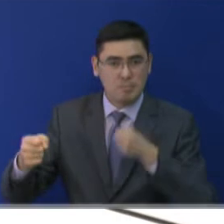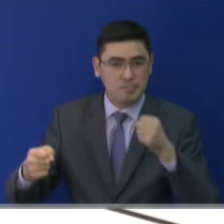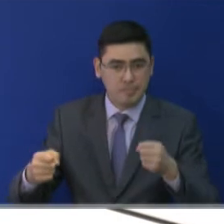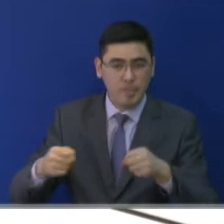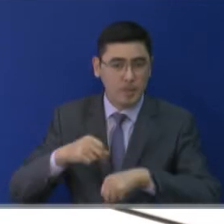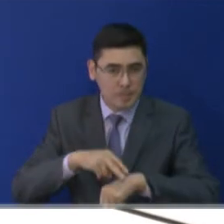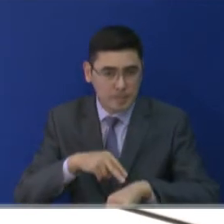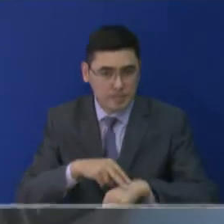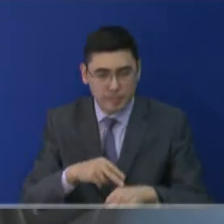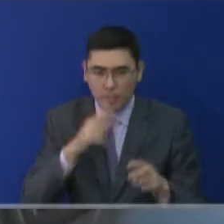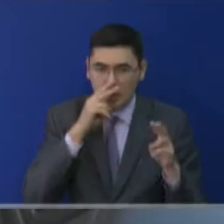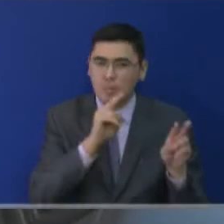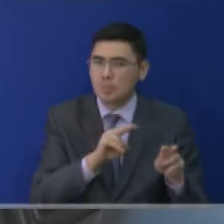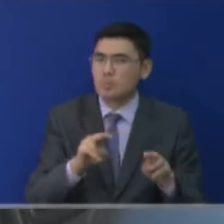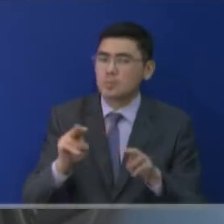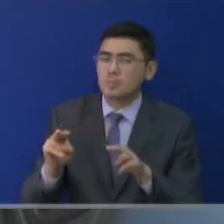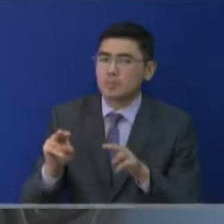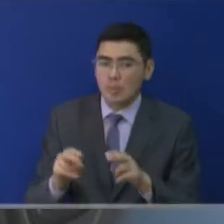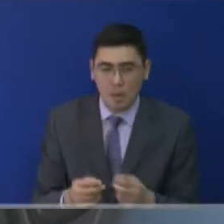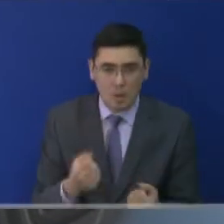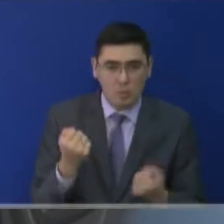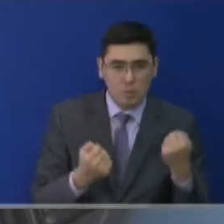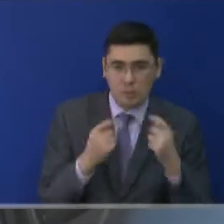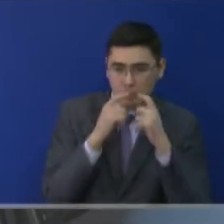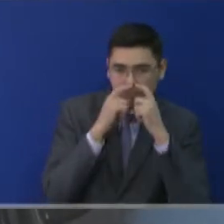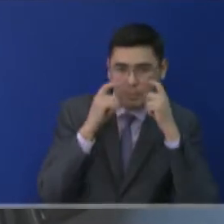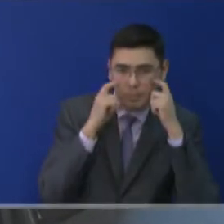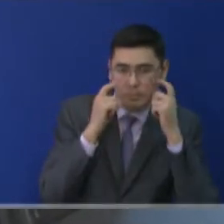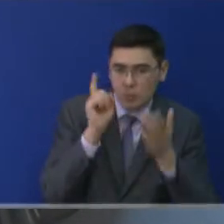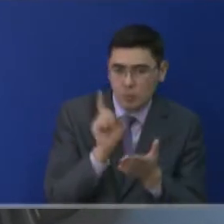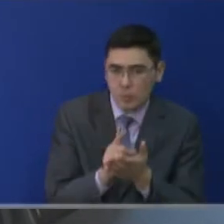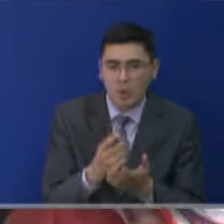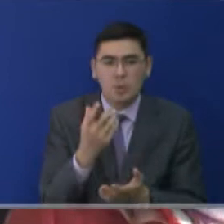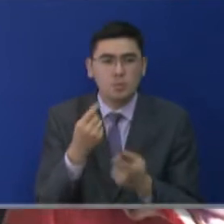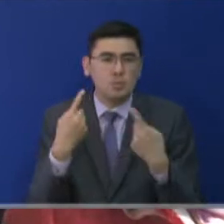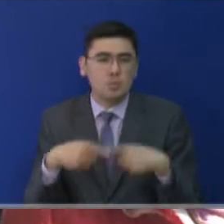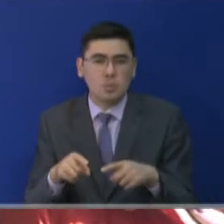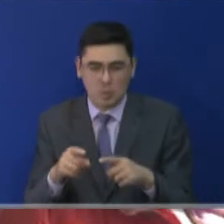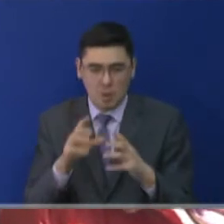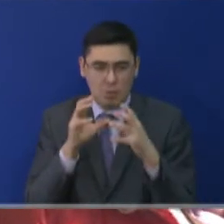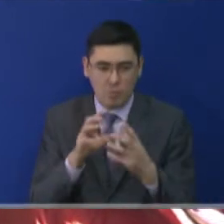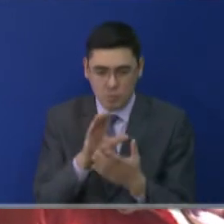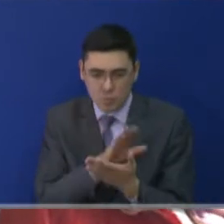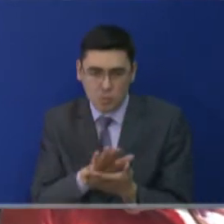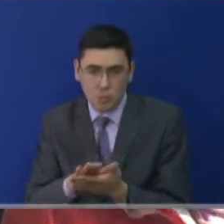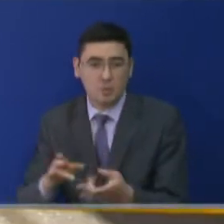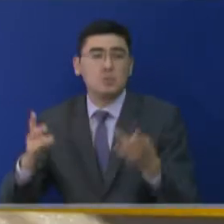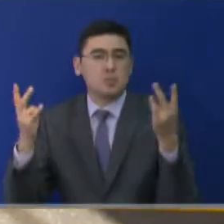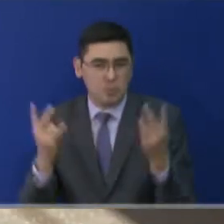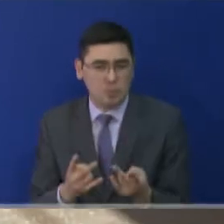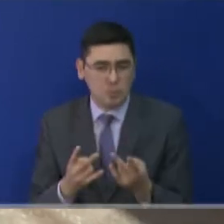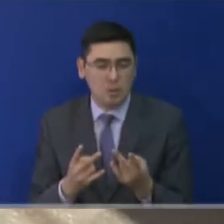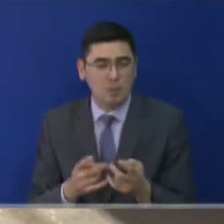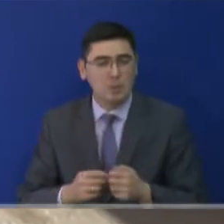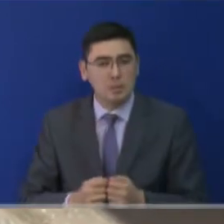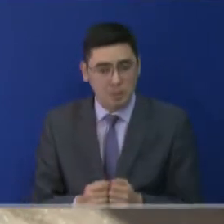эпид ахуалға байланысты жүргізушілердің маска тағуы және өзгеде санитарлық талаптардың сақталуын ерекше бақылауға алған. Ал